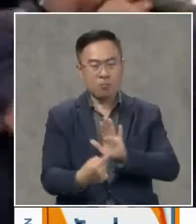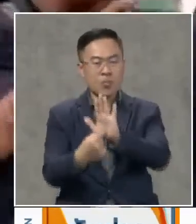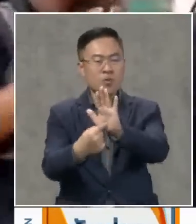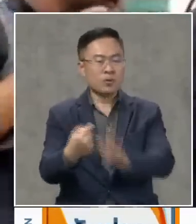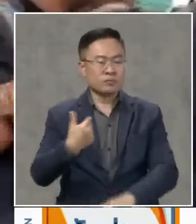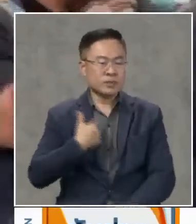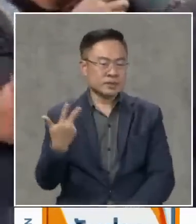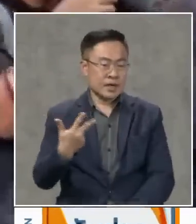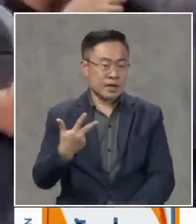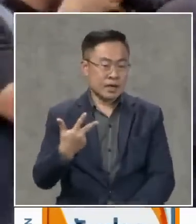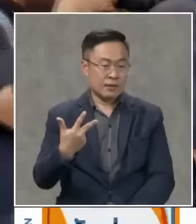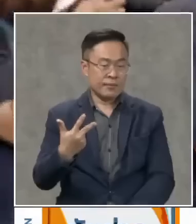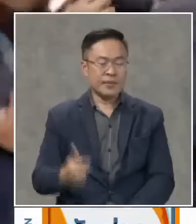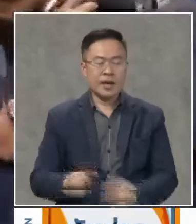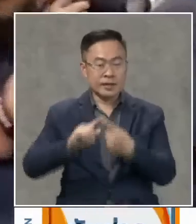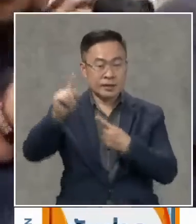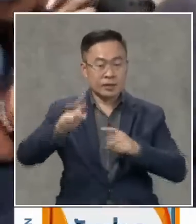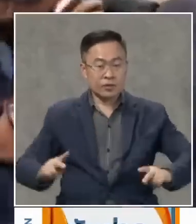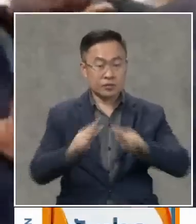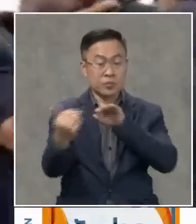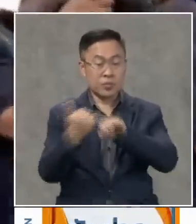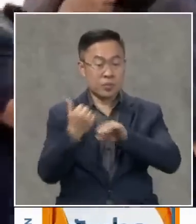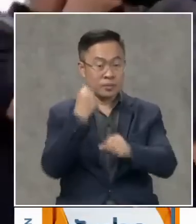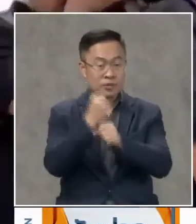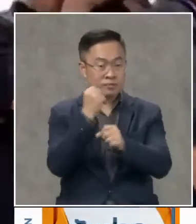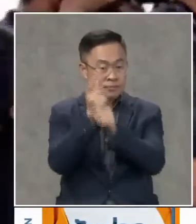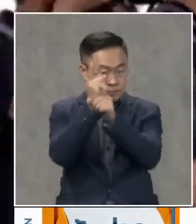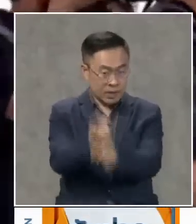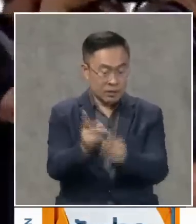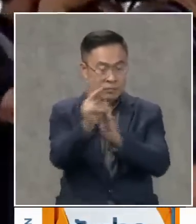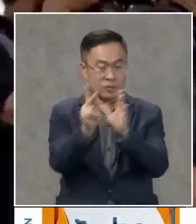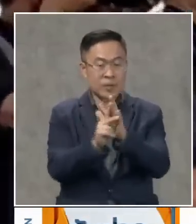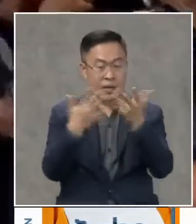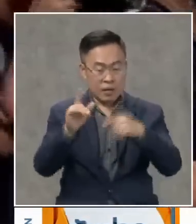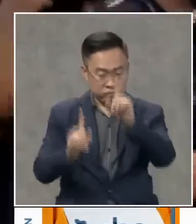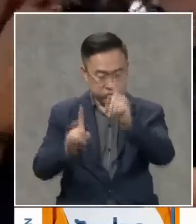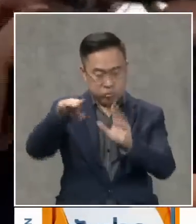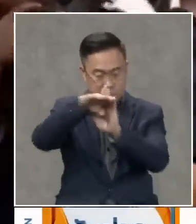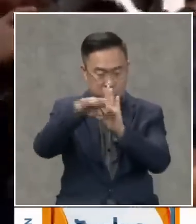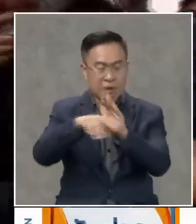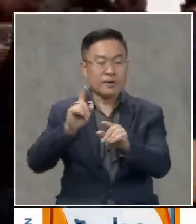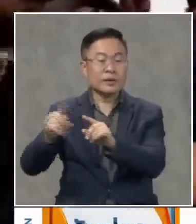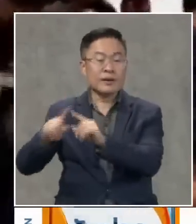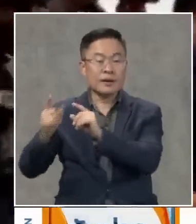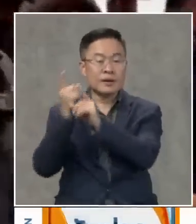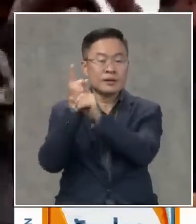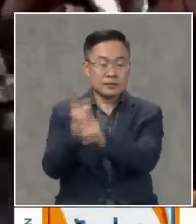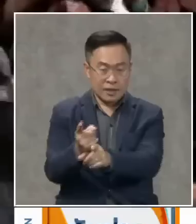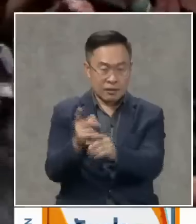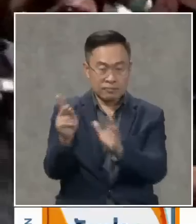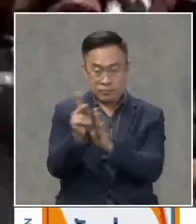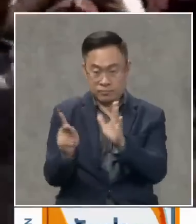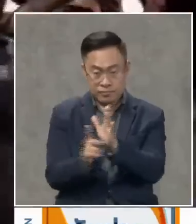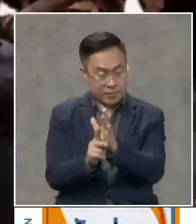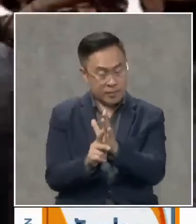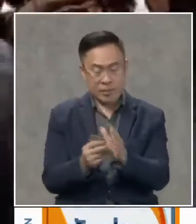ข้อเอาเป็นว่ากระทรวงคมนาคมยืนยันแบบนี้คุณผู้ชมนะยืนยันบอกว่าการดำเนินการโครงการรถไฟฟ้าสายสีส้มของกระทรวง